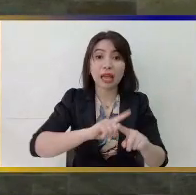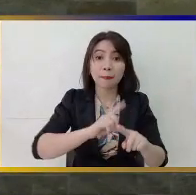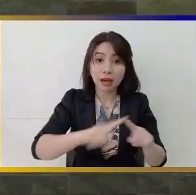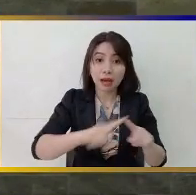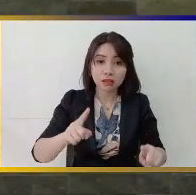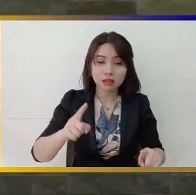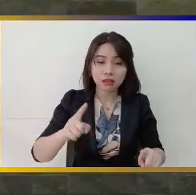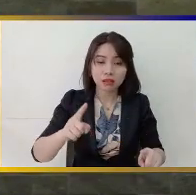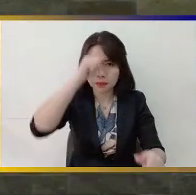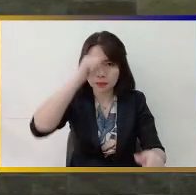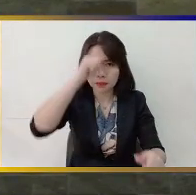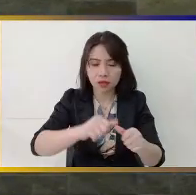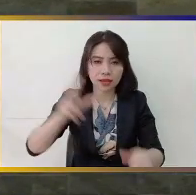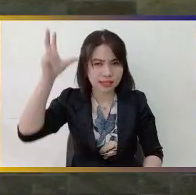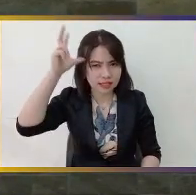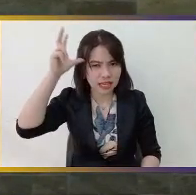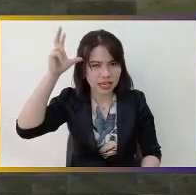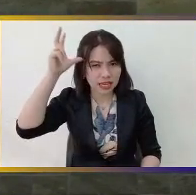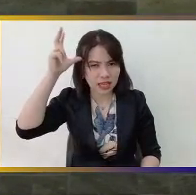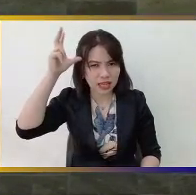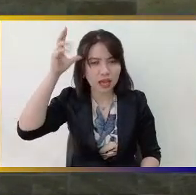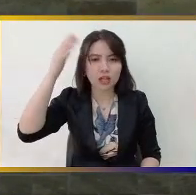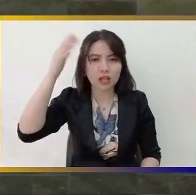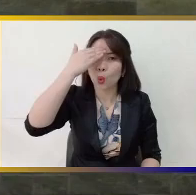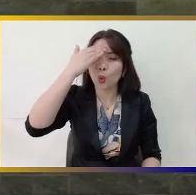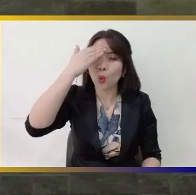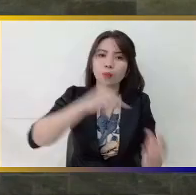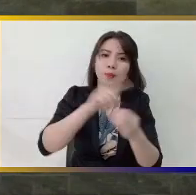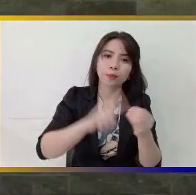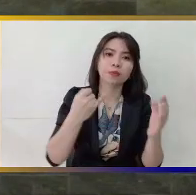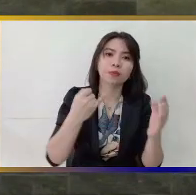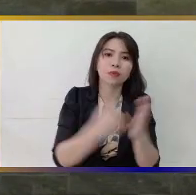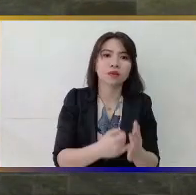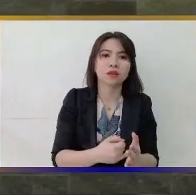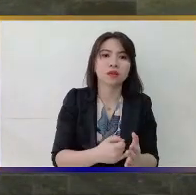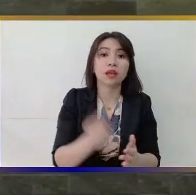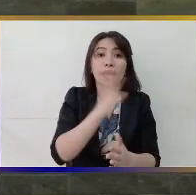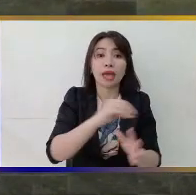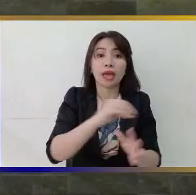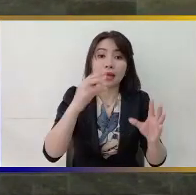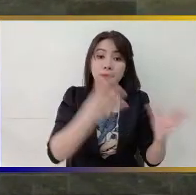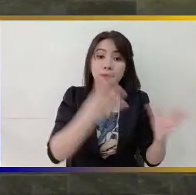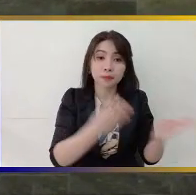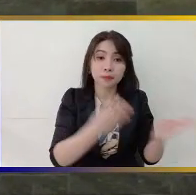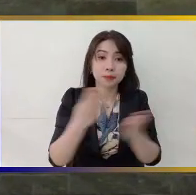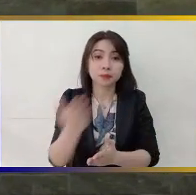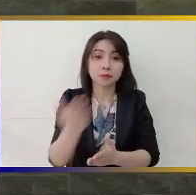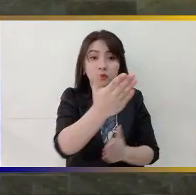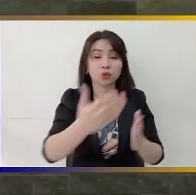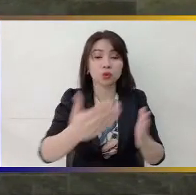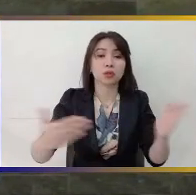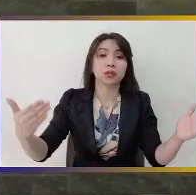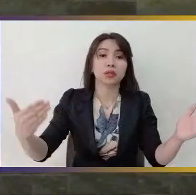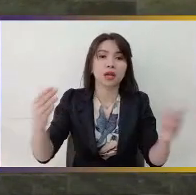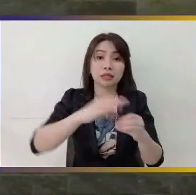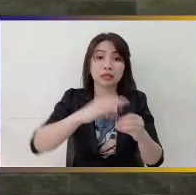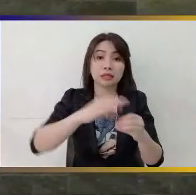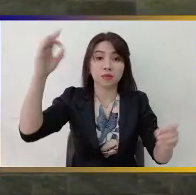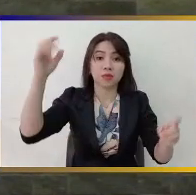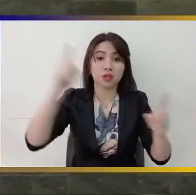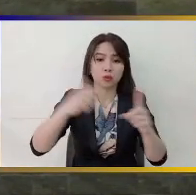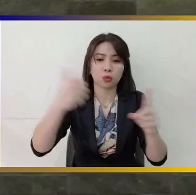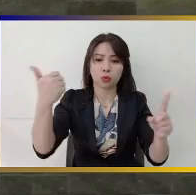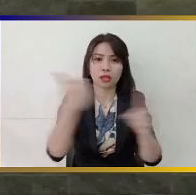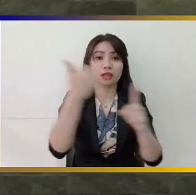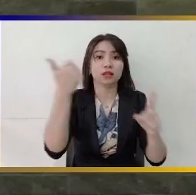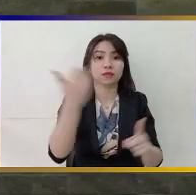ang diablo ho, magpapadala naman siya ng disabling spirit para ma-disable ka. But this time, sabi ng Panginoon sa